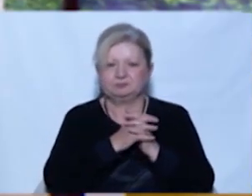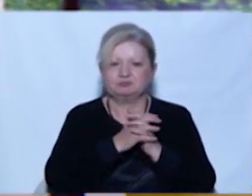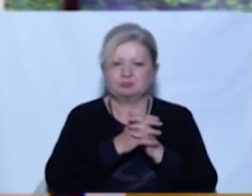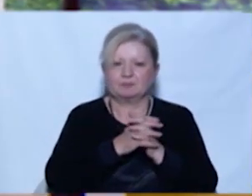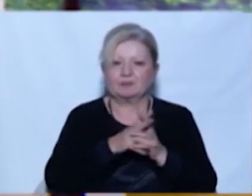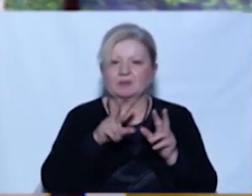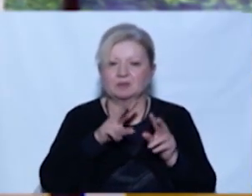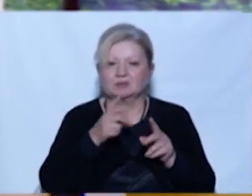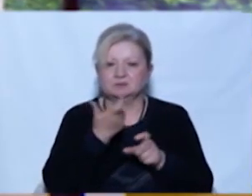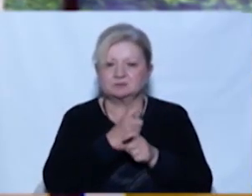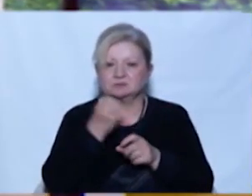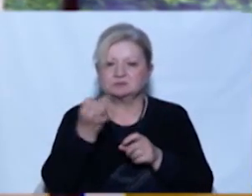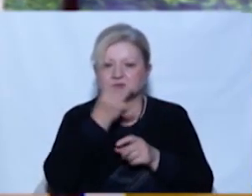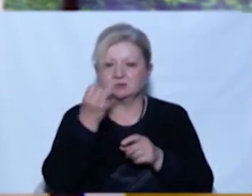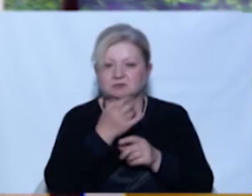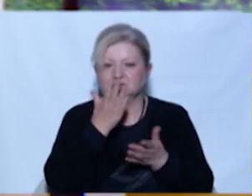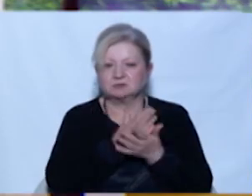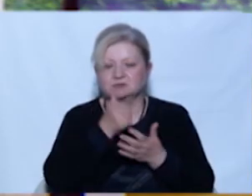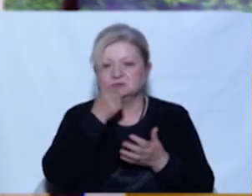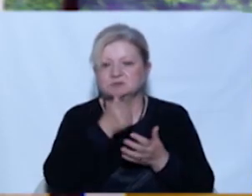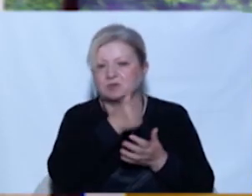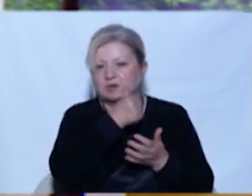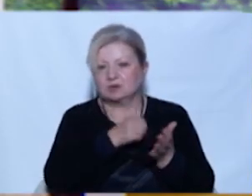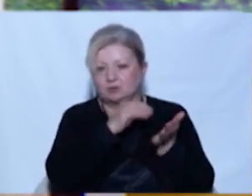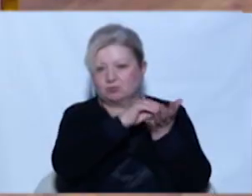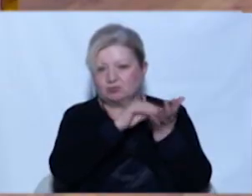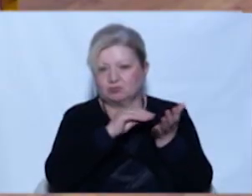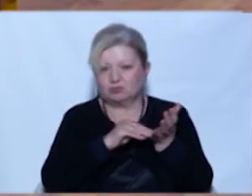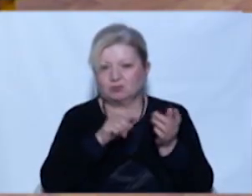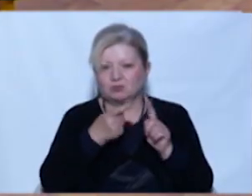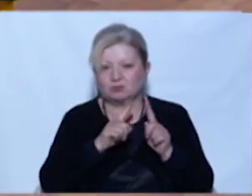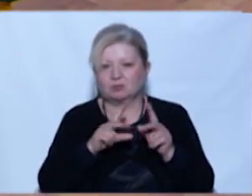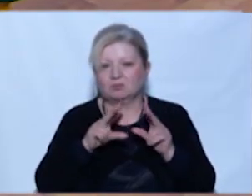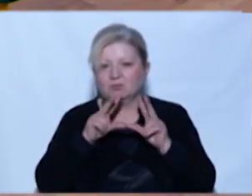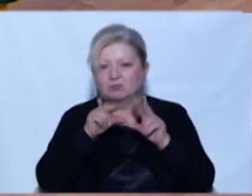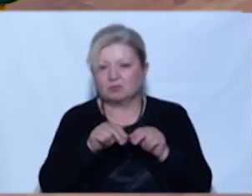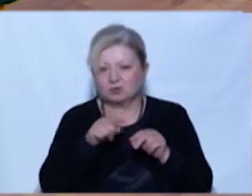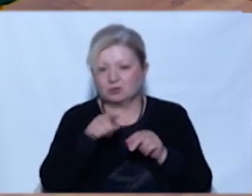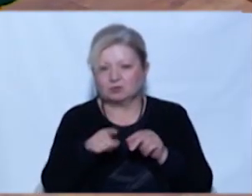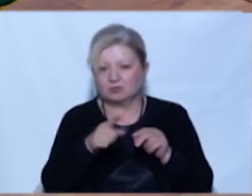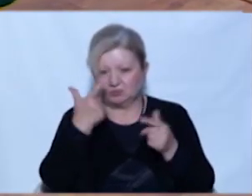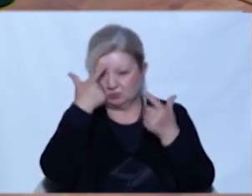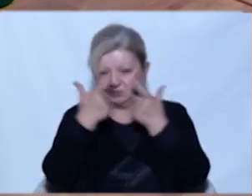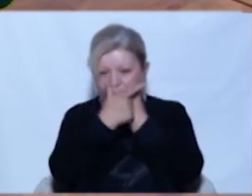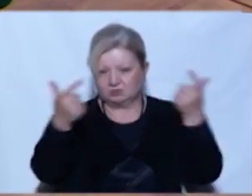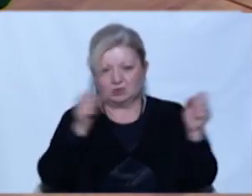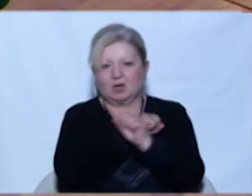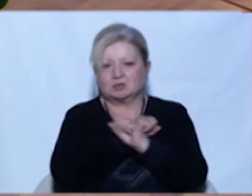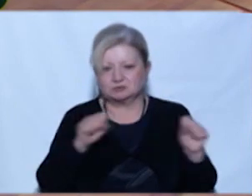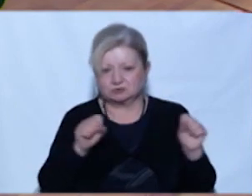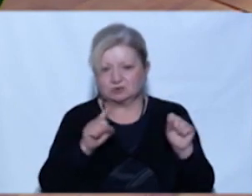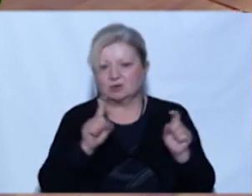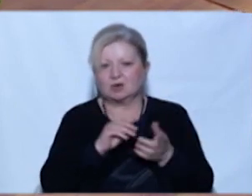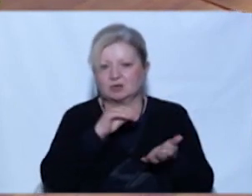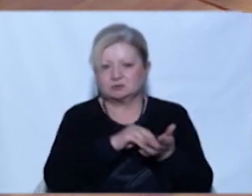ძალიან საინტერესოა საიდუმლო მუხლები, რომელიც პირობის მიხედვით არ უნდა გამოქვეყნებულიყო. აი რა